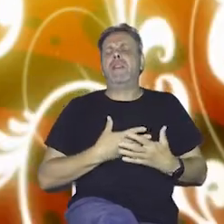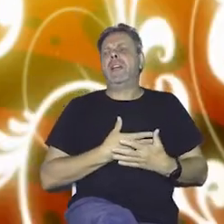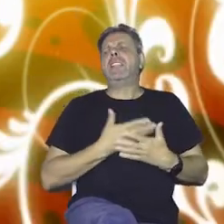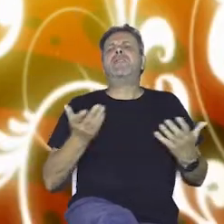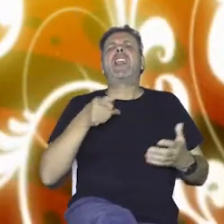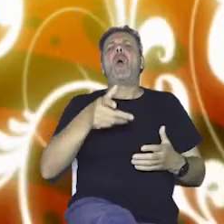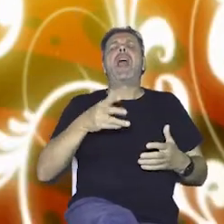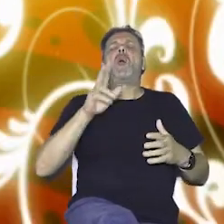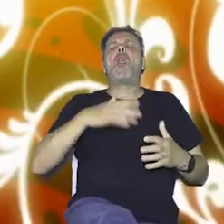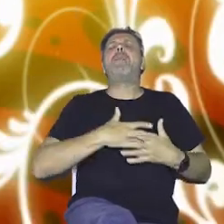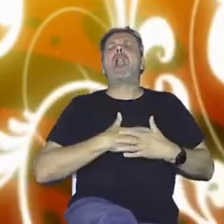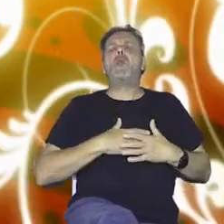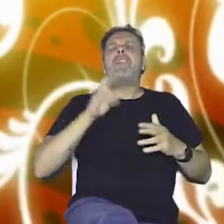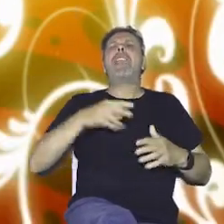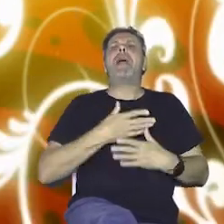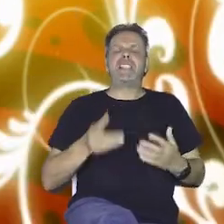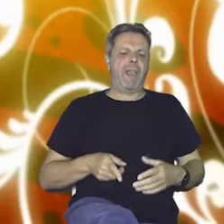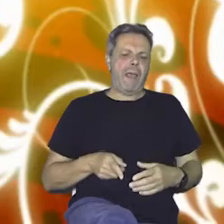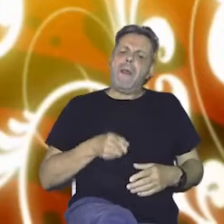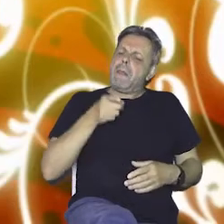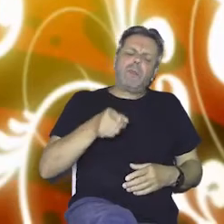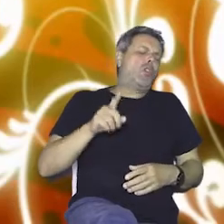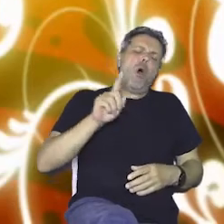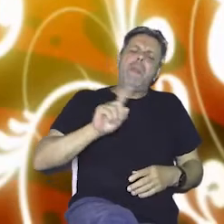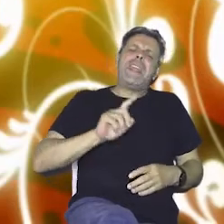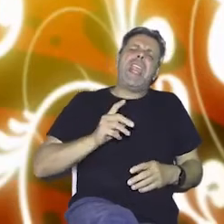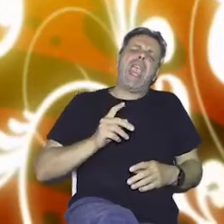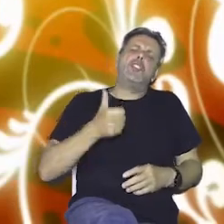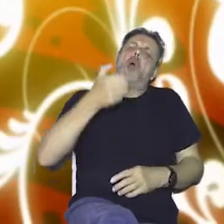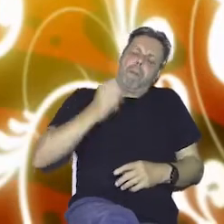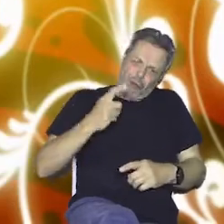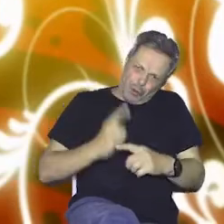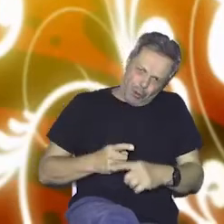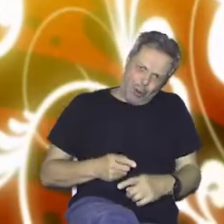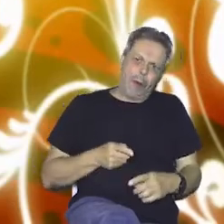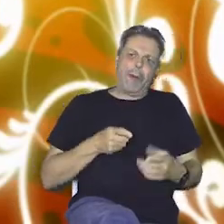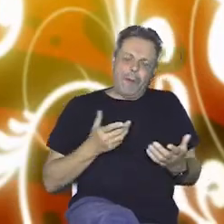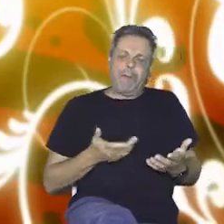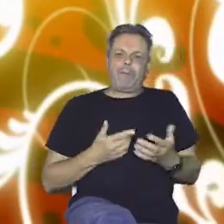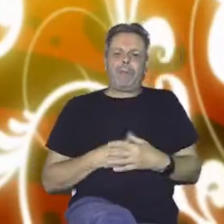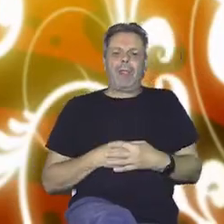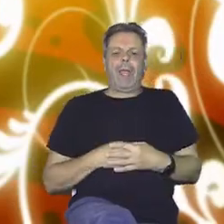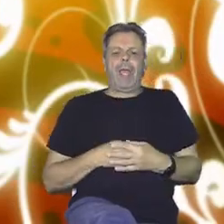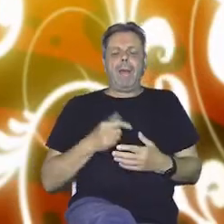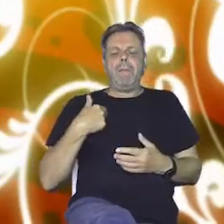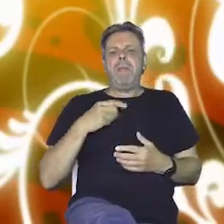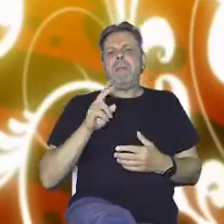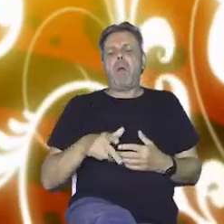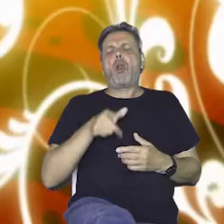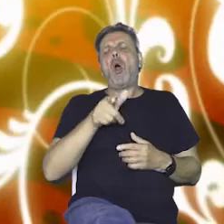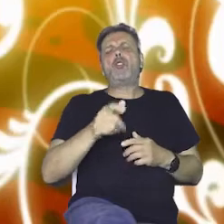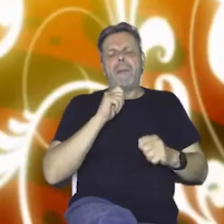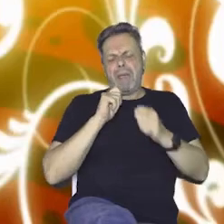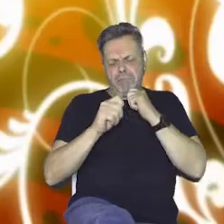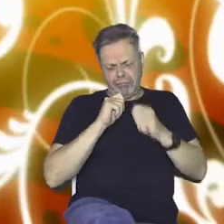sve. Nije baš to tako. Da, nije. To je, ali i nije. Mislim, to je malo ambivalentno. Mogli bi mi o tome i